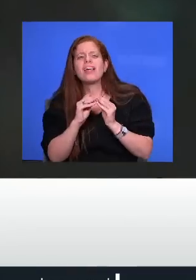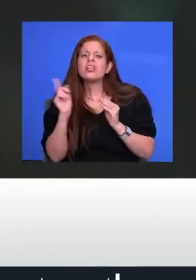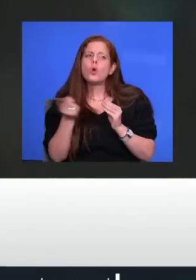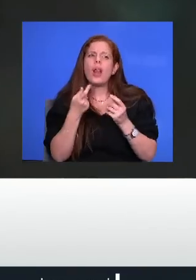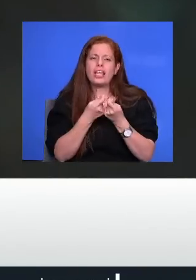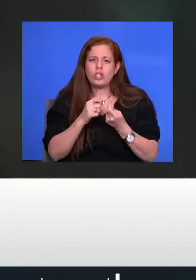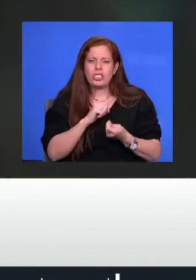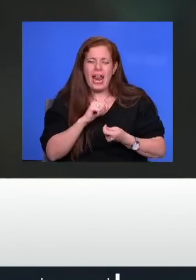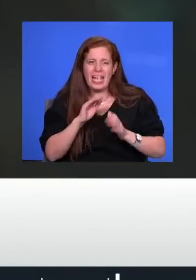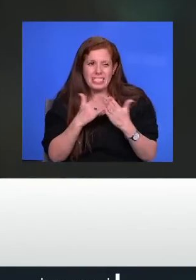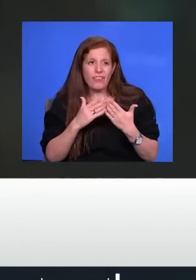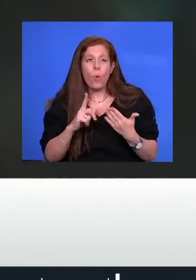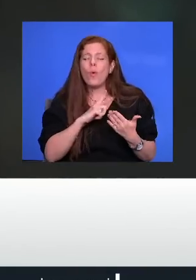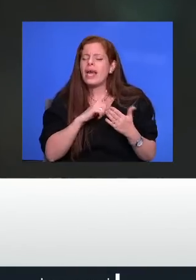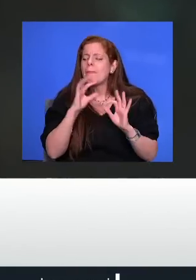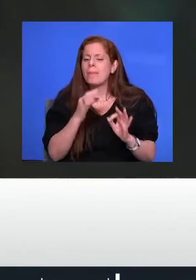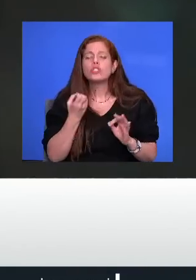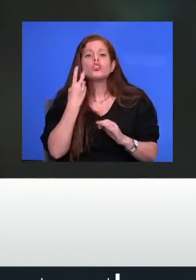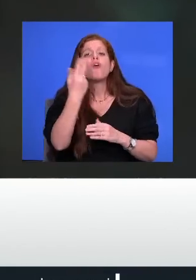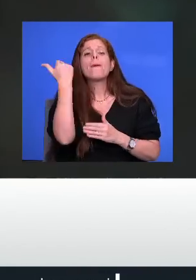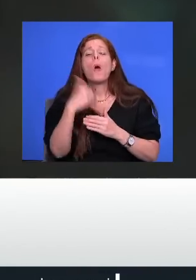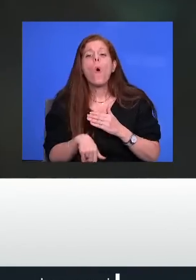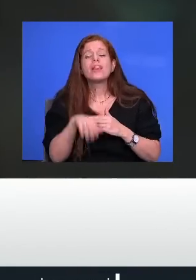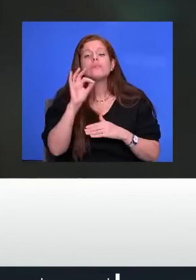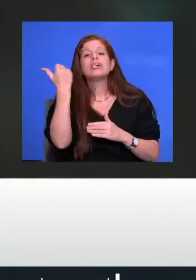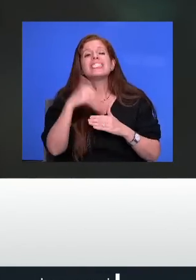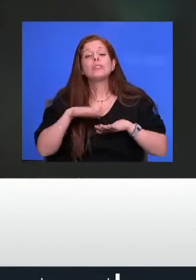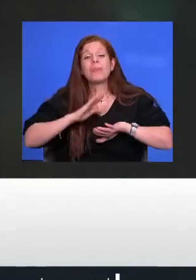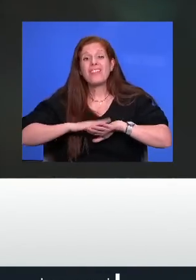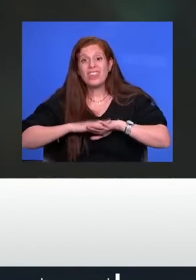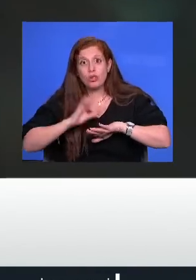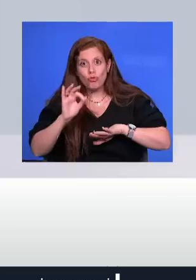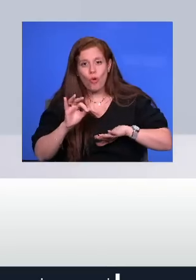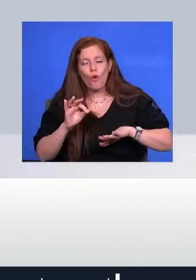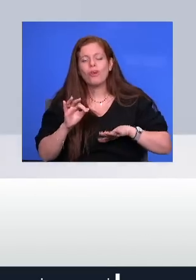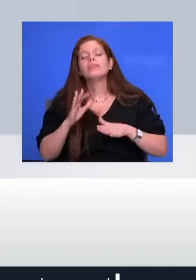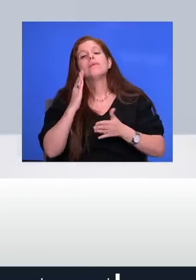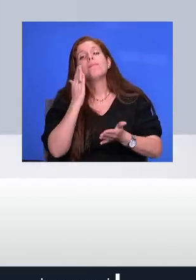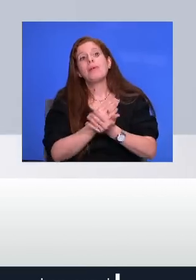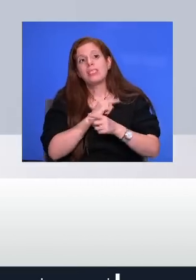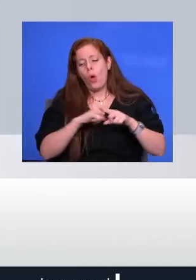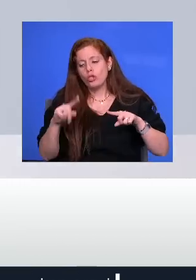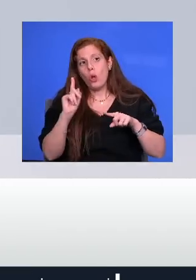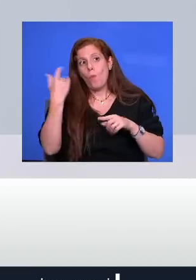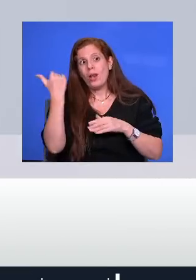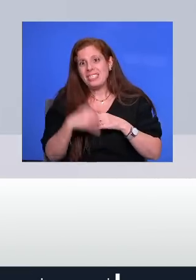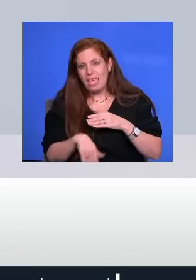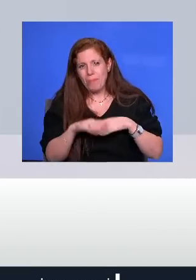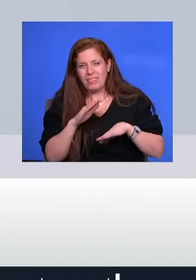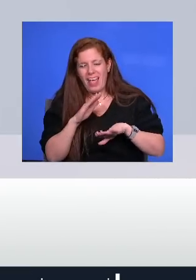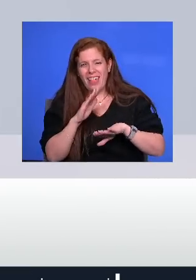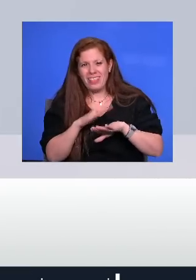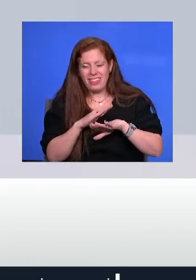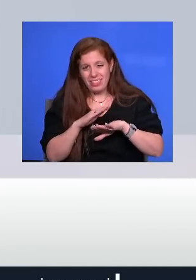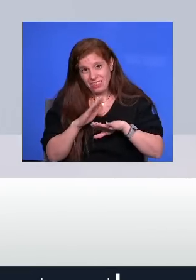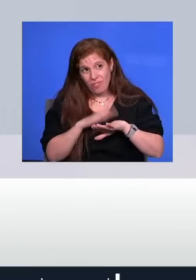הרמטכ"ל חיכה ממש עד לשבועיים האחרונים של סיום תפקידו, צפוי באמצע החודש לסיים את תפקידו, כדי להפיץ את הספר. הוא צפוי